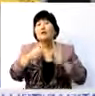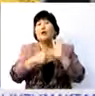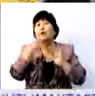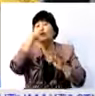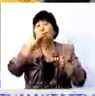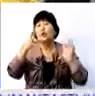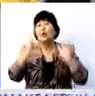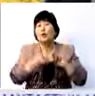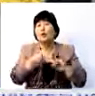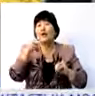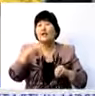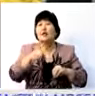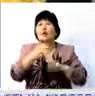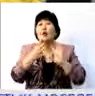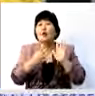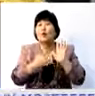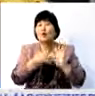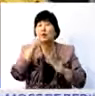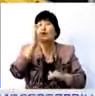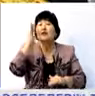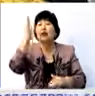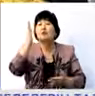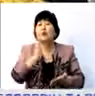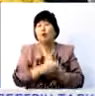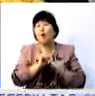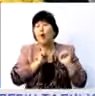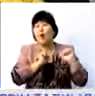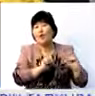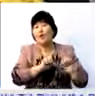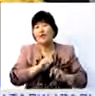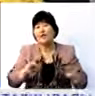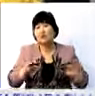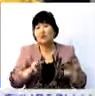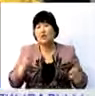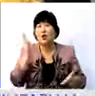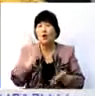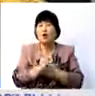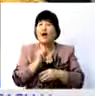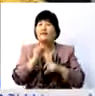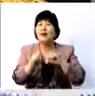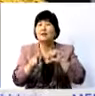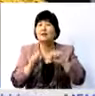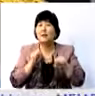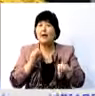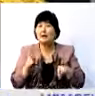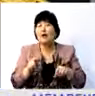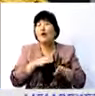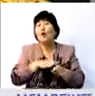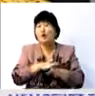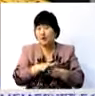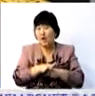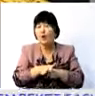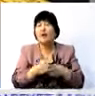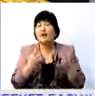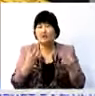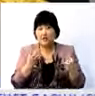сәйкес 2019 жылы алдымызда тұрған қорғаныс министрінің қойған тапсырмаларын орындауға